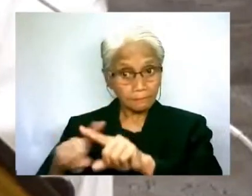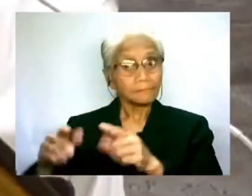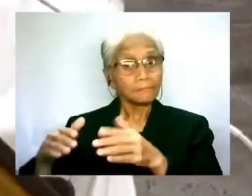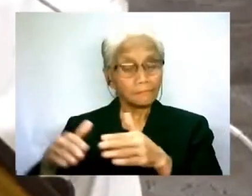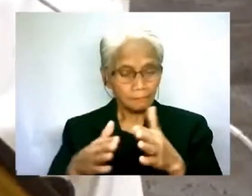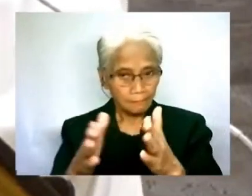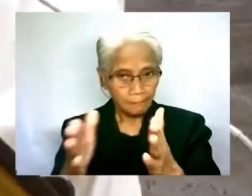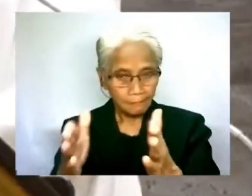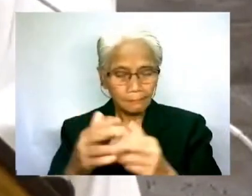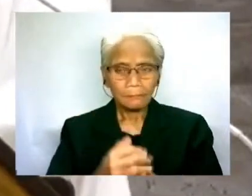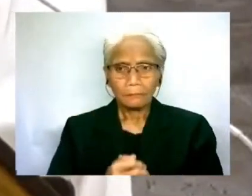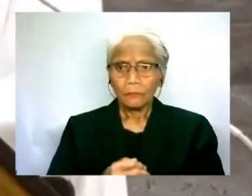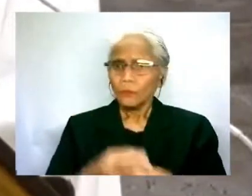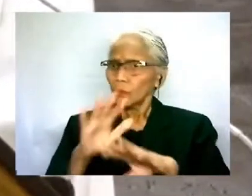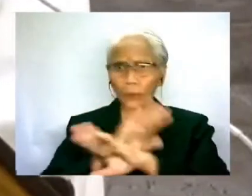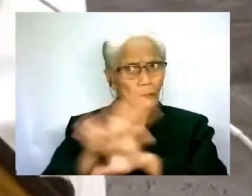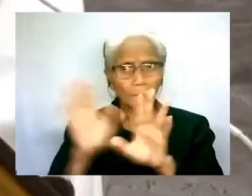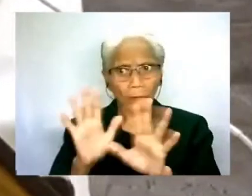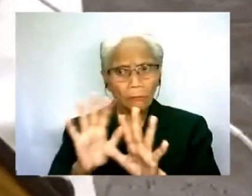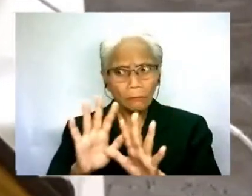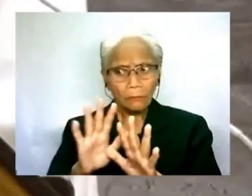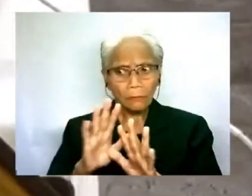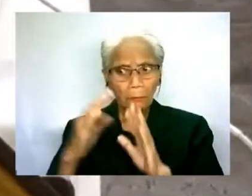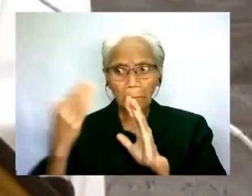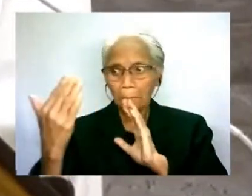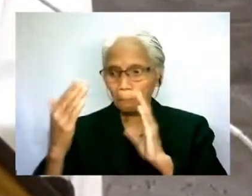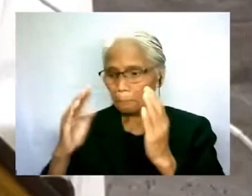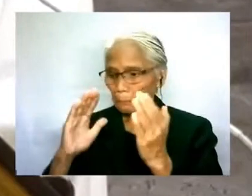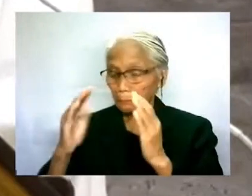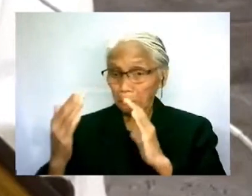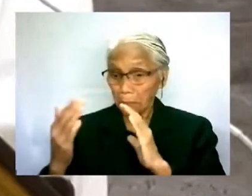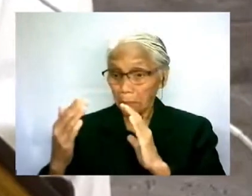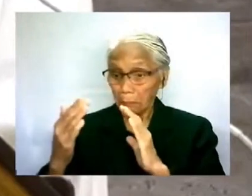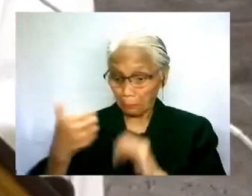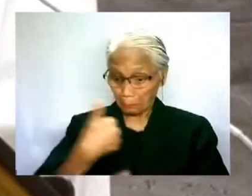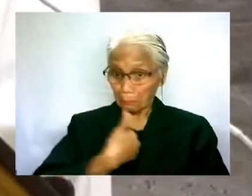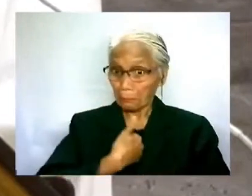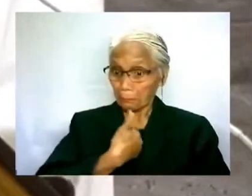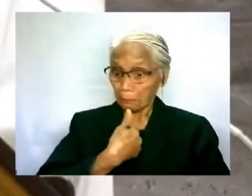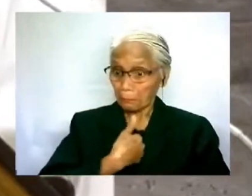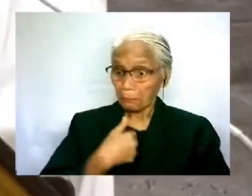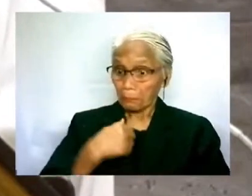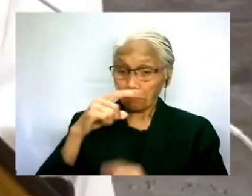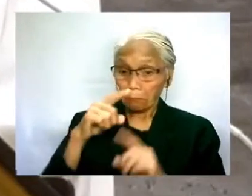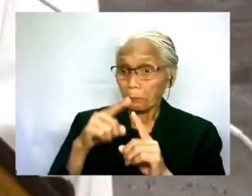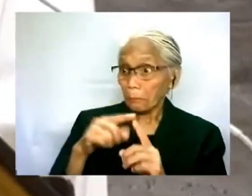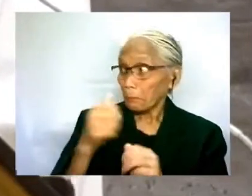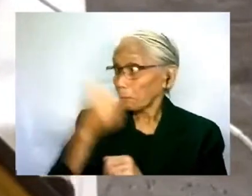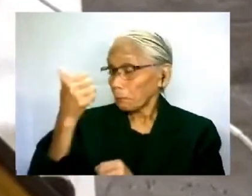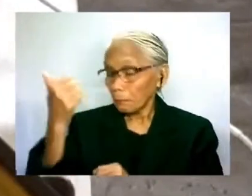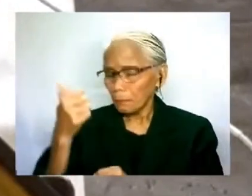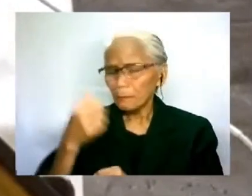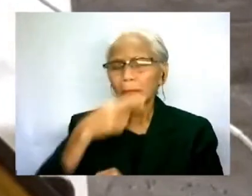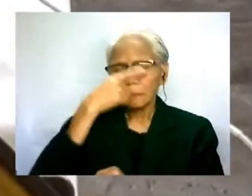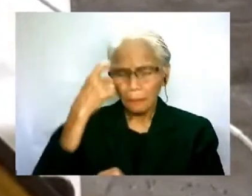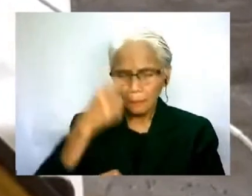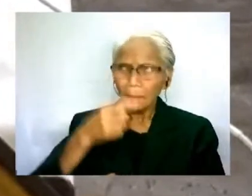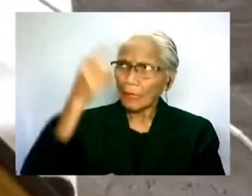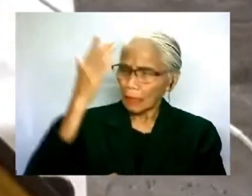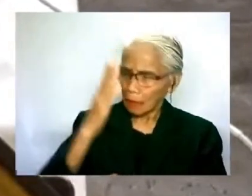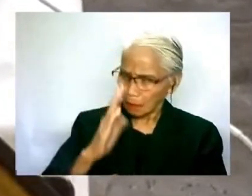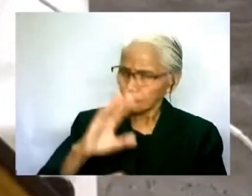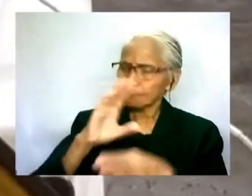Huwag nating ikumpara ang ating sarili sa isa't isa, sapagkat tumutupad ang Diyos sa bawat isa sa